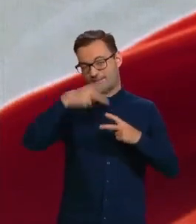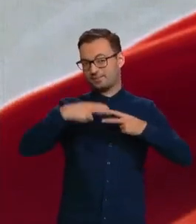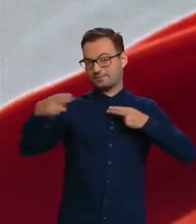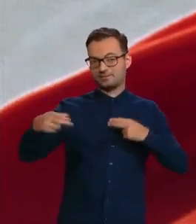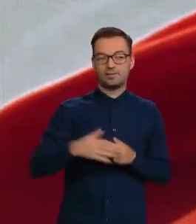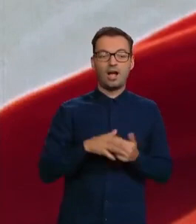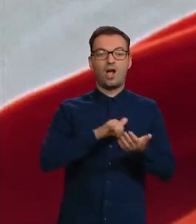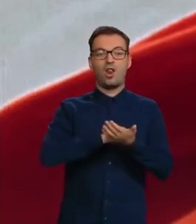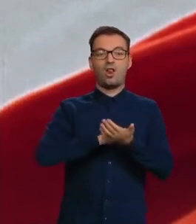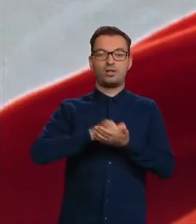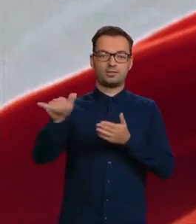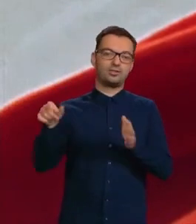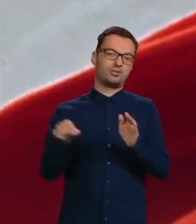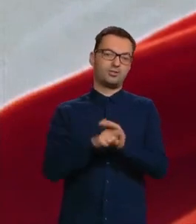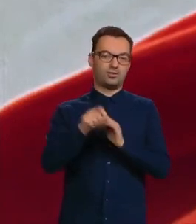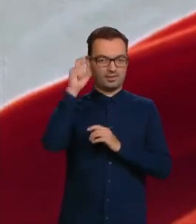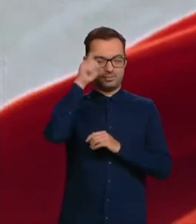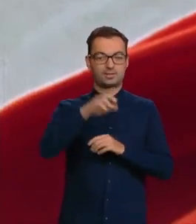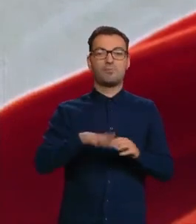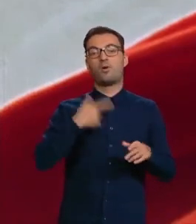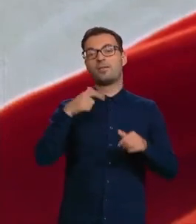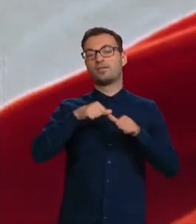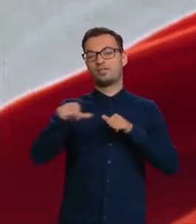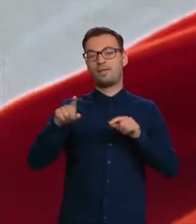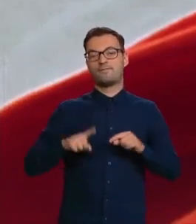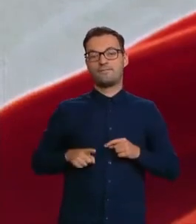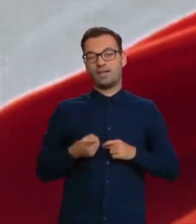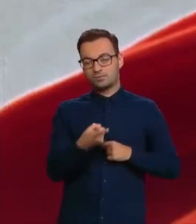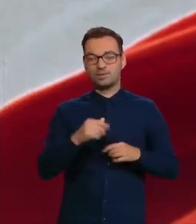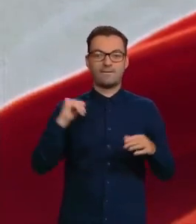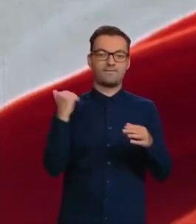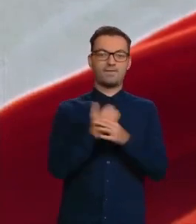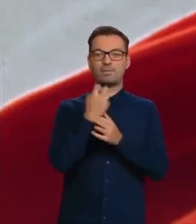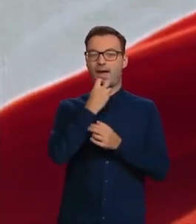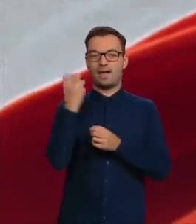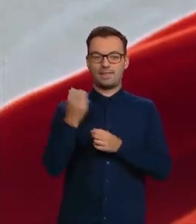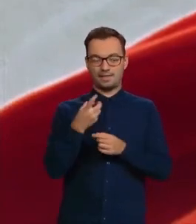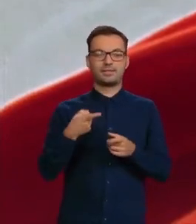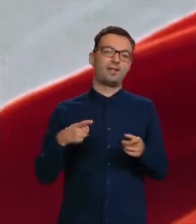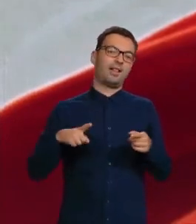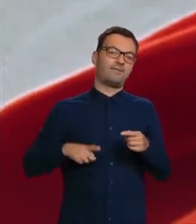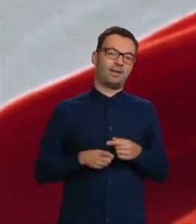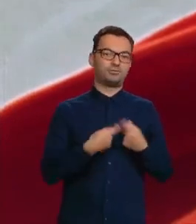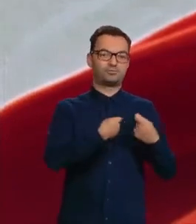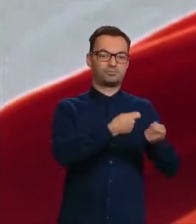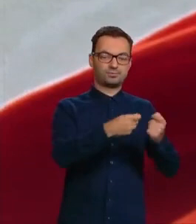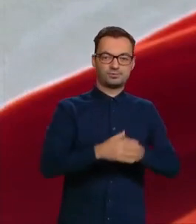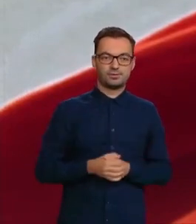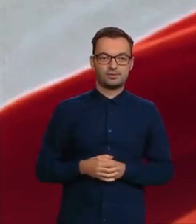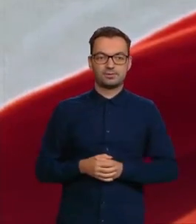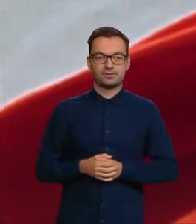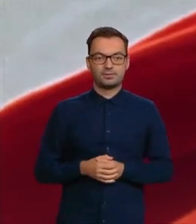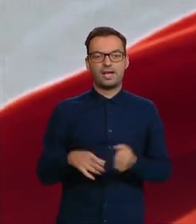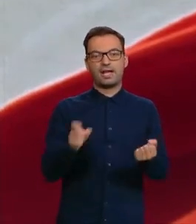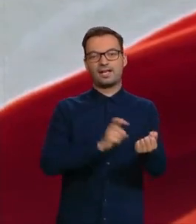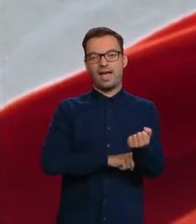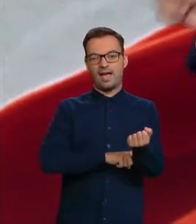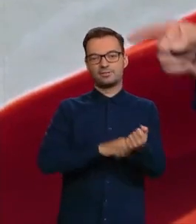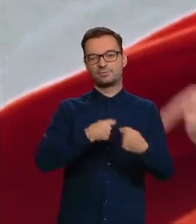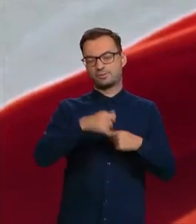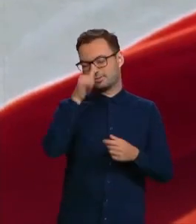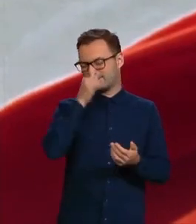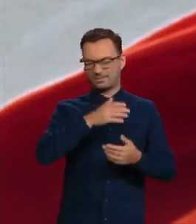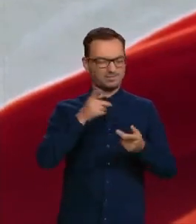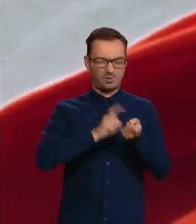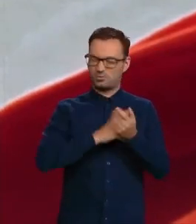linie lotnicze do Niemców. Tydzień francuski i firmy energetyczne do Francuzów. Genów nie oszukasz. Sprzedaliby